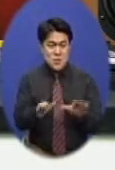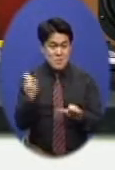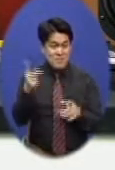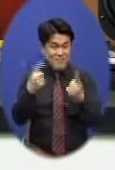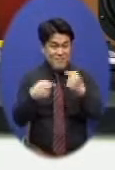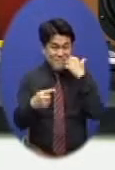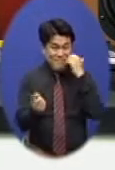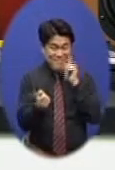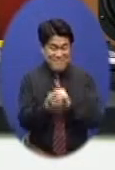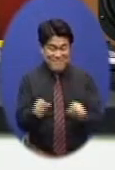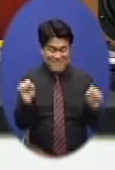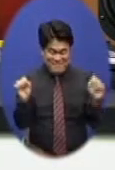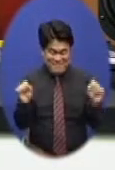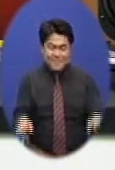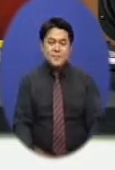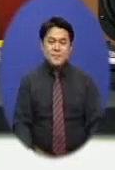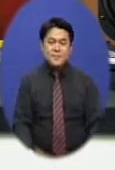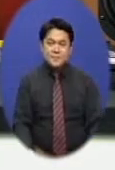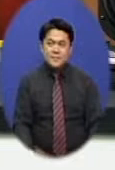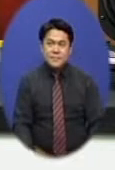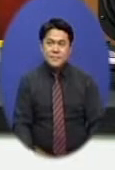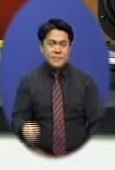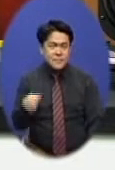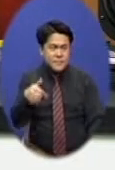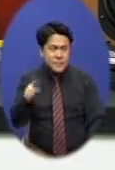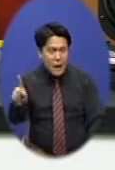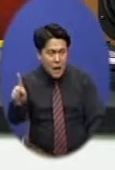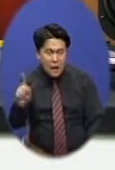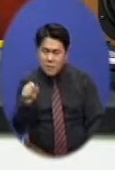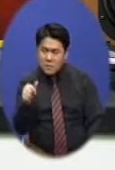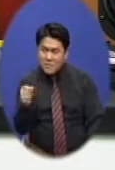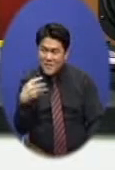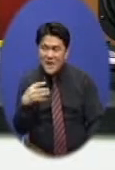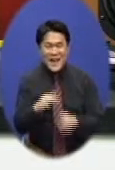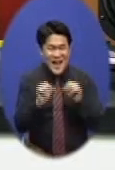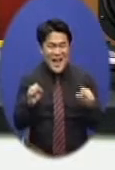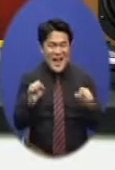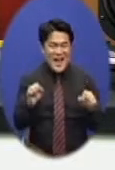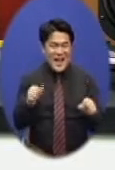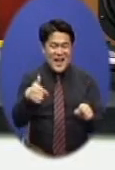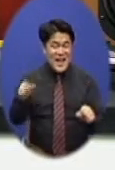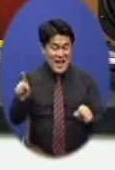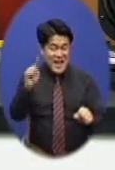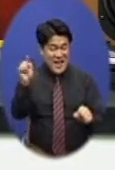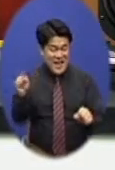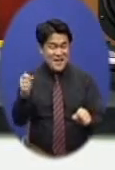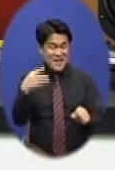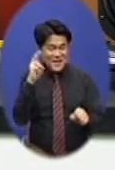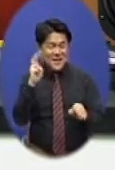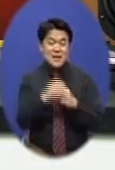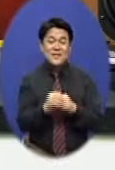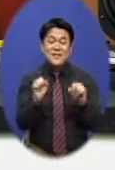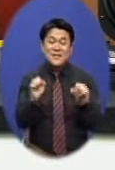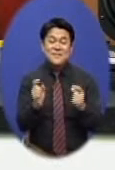만나볼까요? 네, 안녕하세요. 여보세요? 네, 반갑습니다. 네, 안녕하세요. 반갑습니다. 네. 어디에 사시는